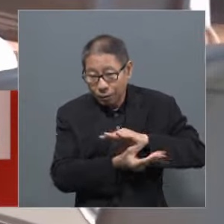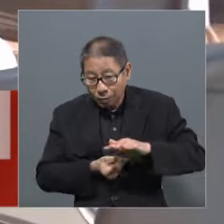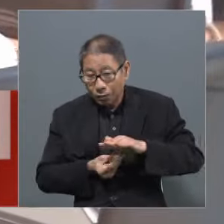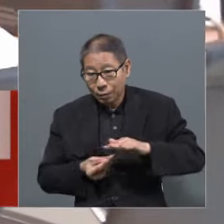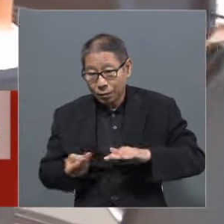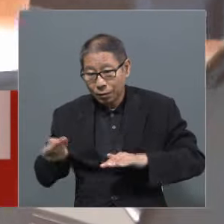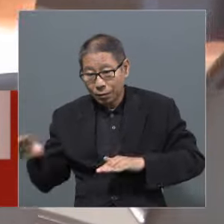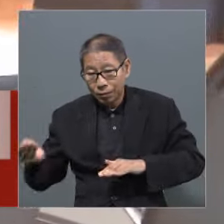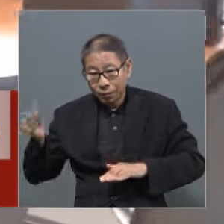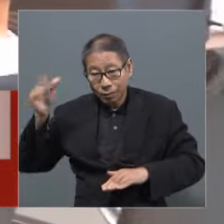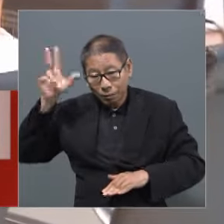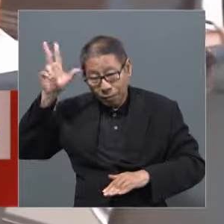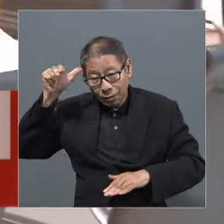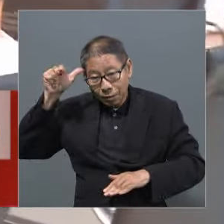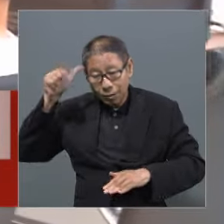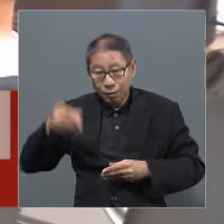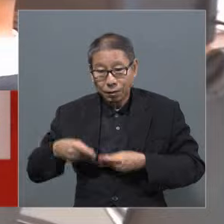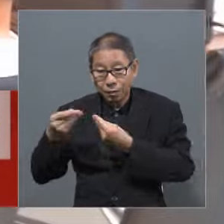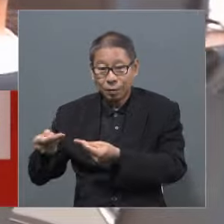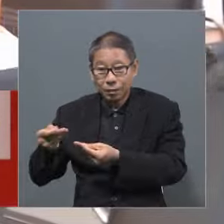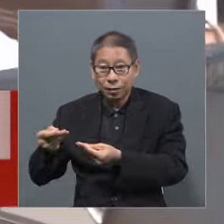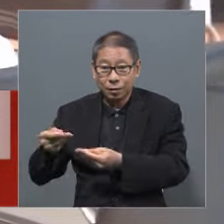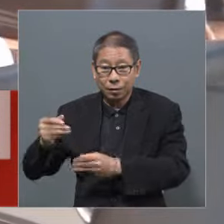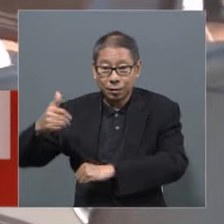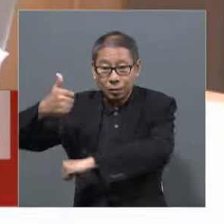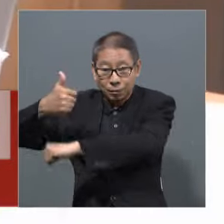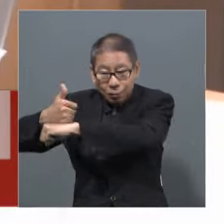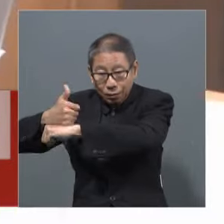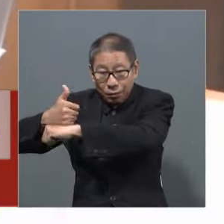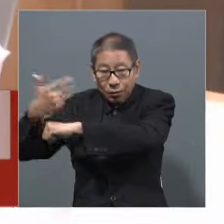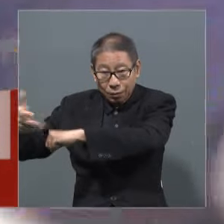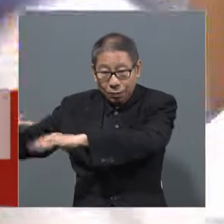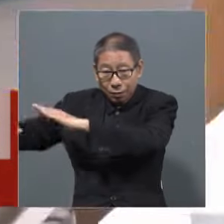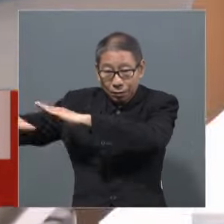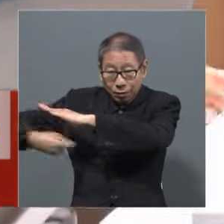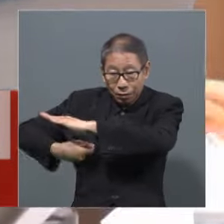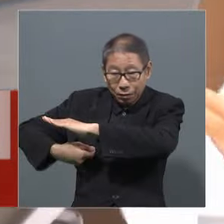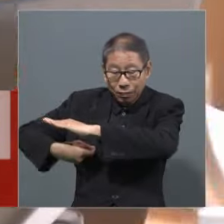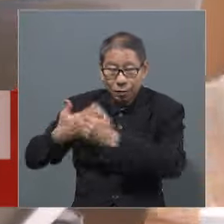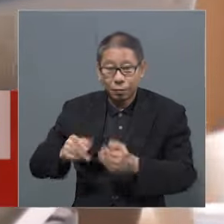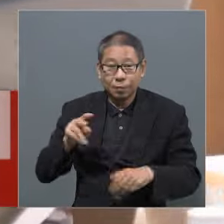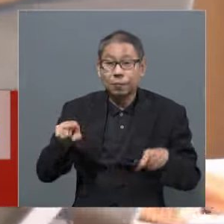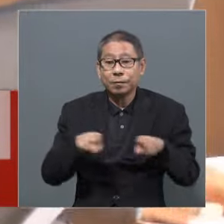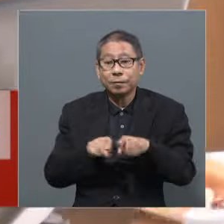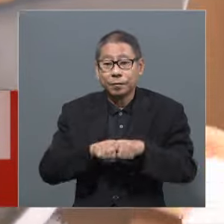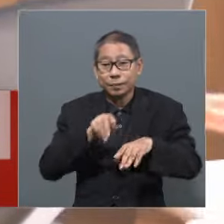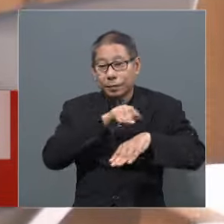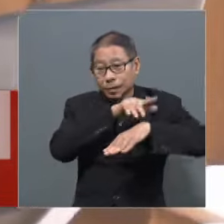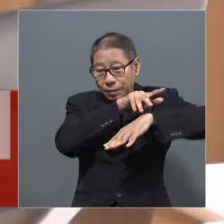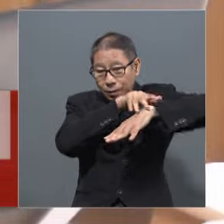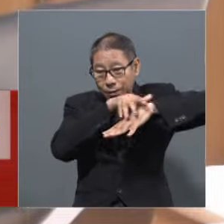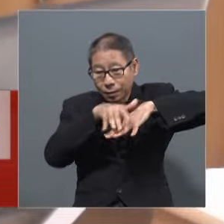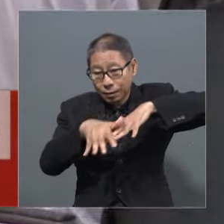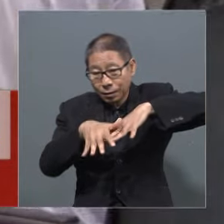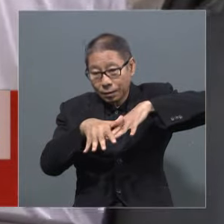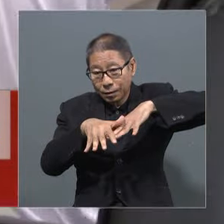บัญชีม้าเงินที่ได้จะต้องส่งให้นายก่อนแล้วนายจึงจะส่งกลับมาให้เปรียบเหมือนน้ำตกคือส่งเงินขึ้นตำแหน่ง